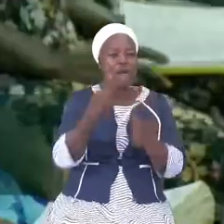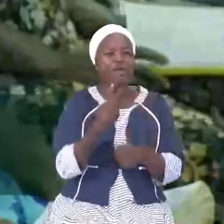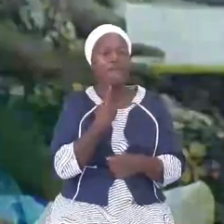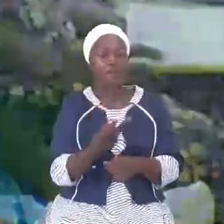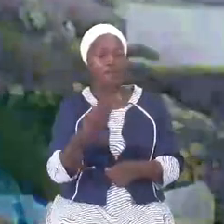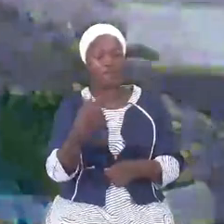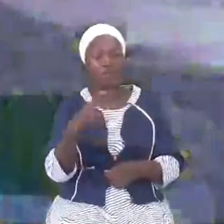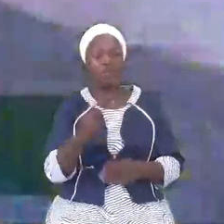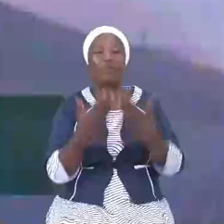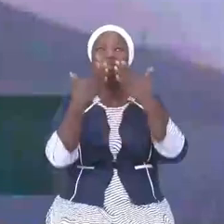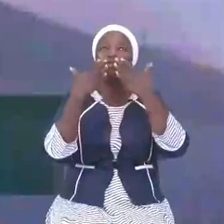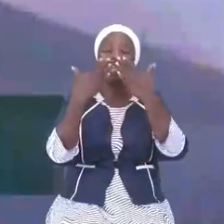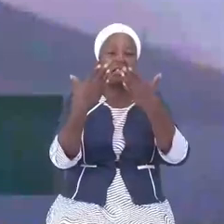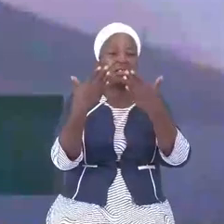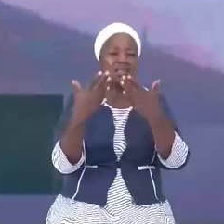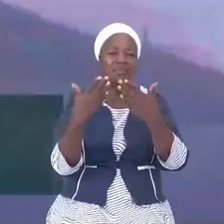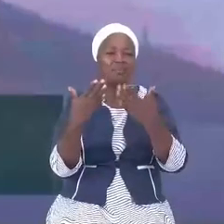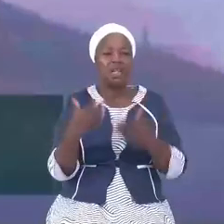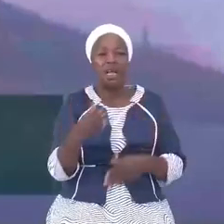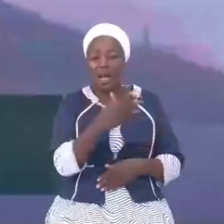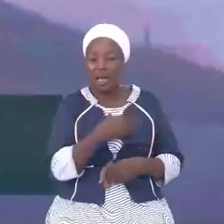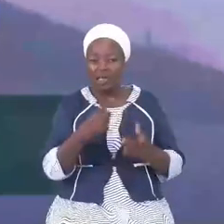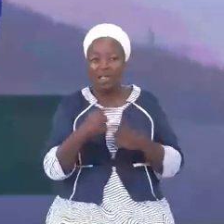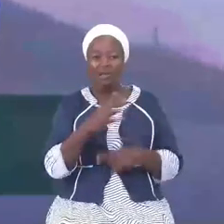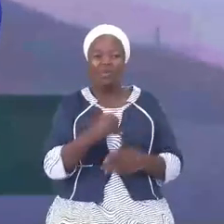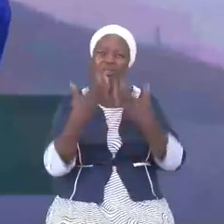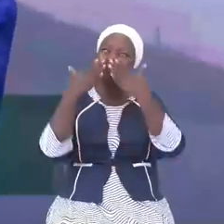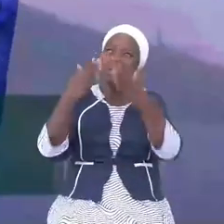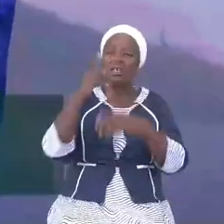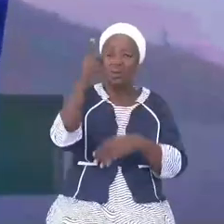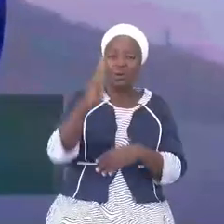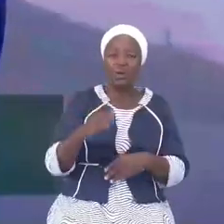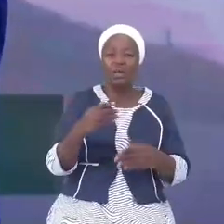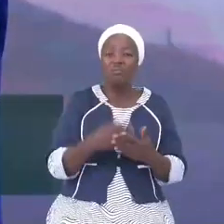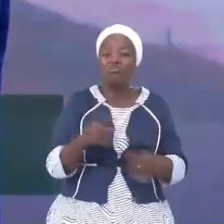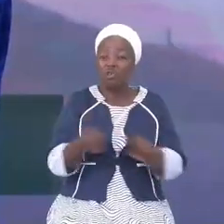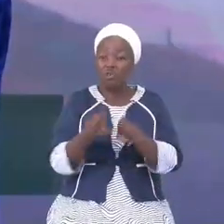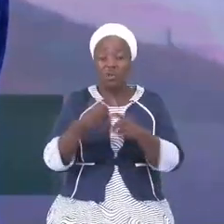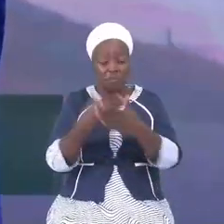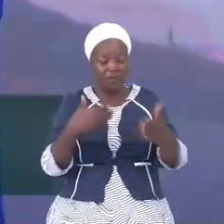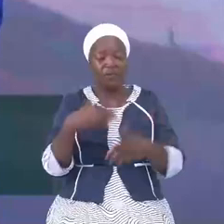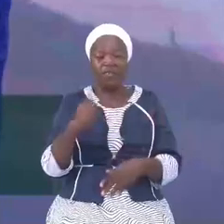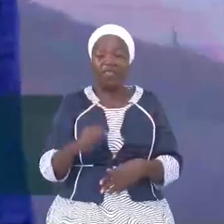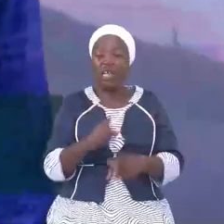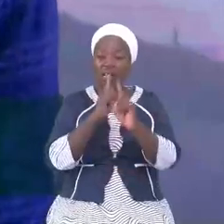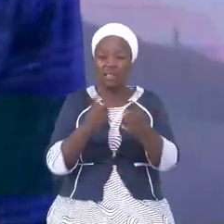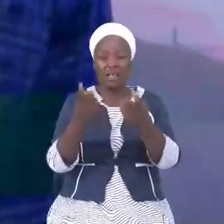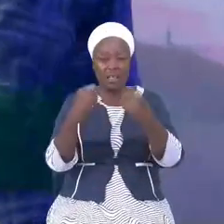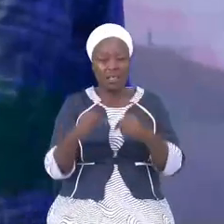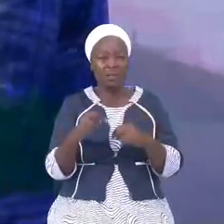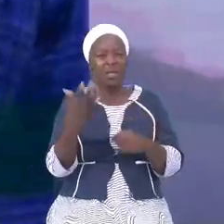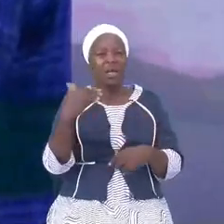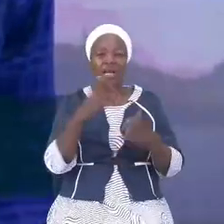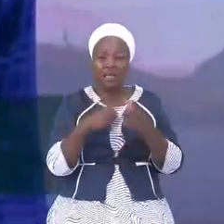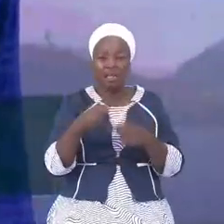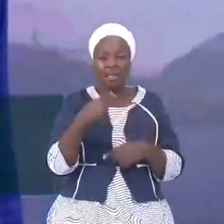grâce. Il rendait grâce à Dieu même avant l'exaucement. Et il dit, j'accomplirai